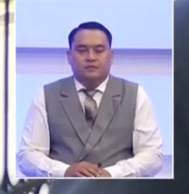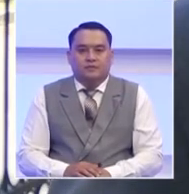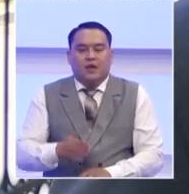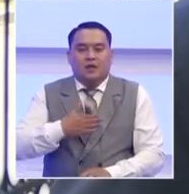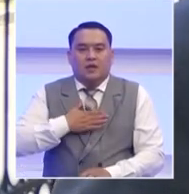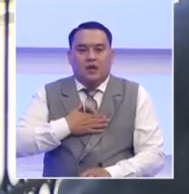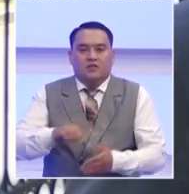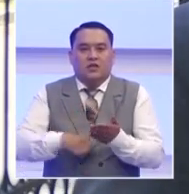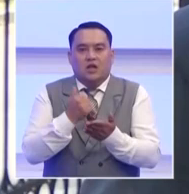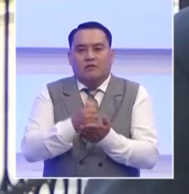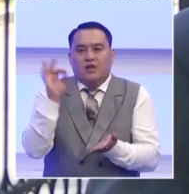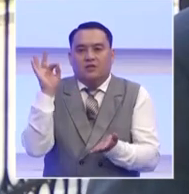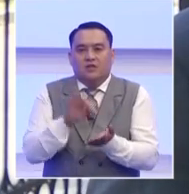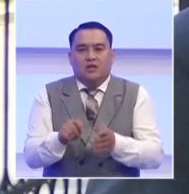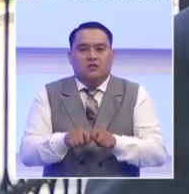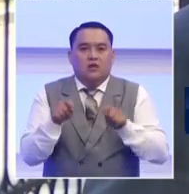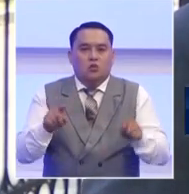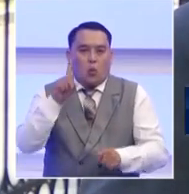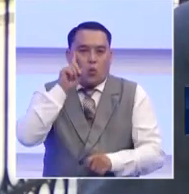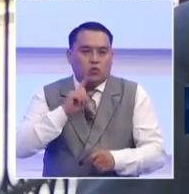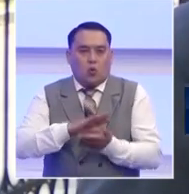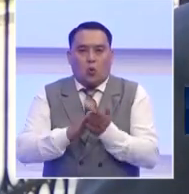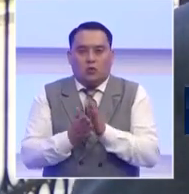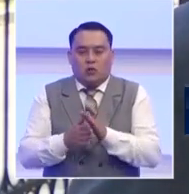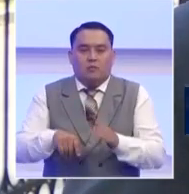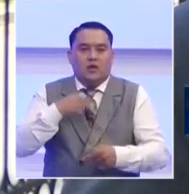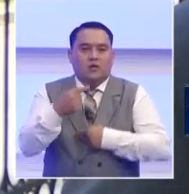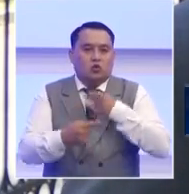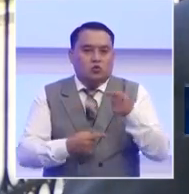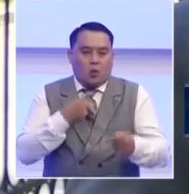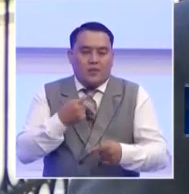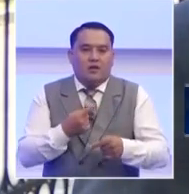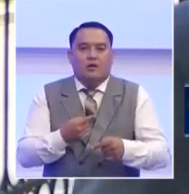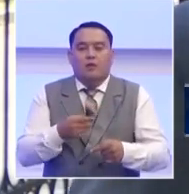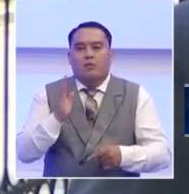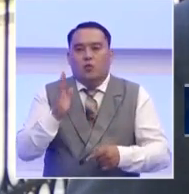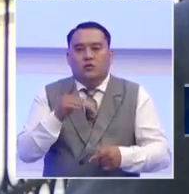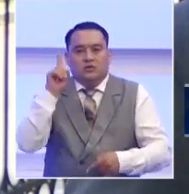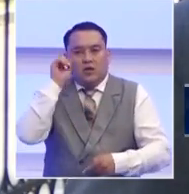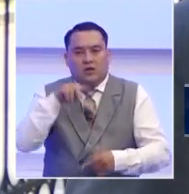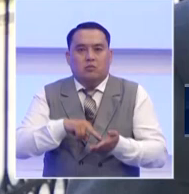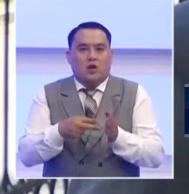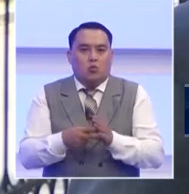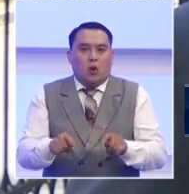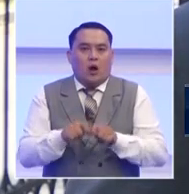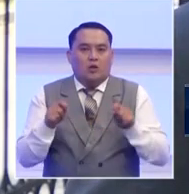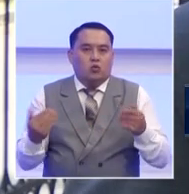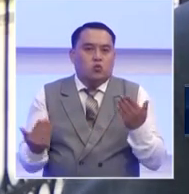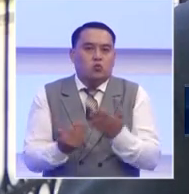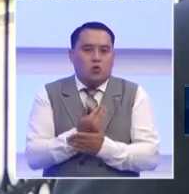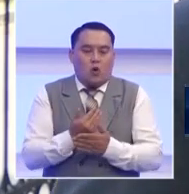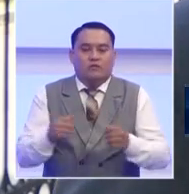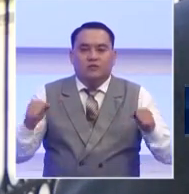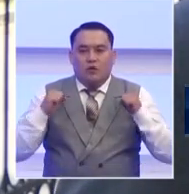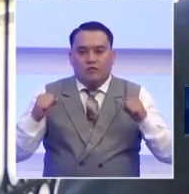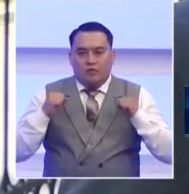Наша приоритетная задача – создание всех комфортных условий для подрастающего поколения. Совсем скоро, как вы знаете, планируем открыть 7 современных ФОКов,